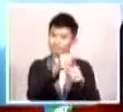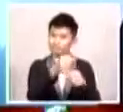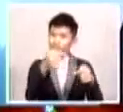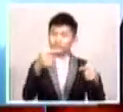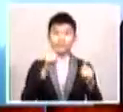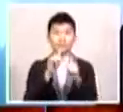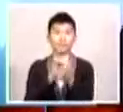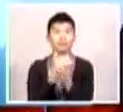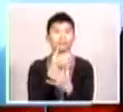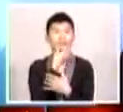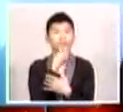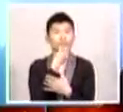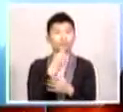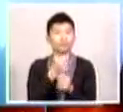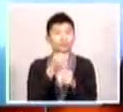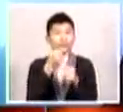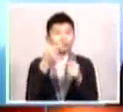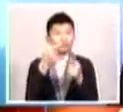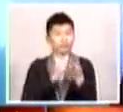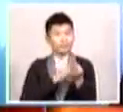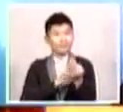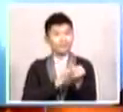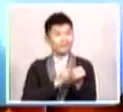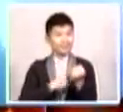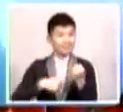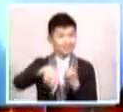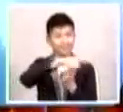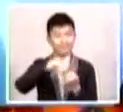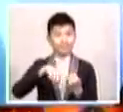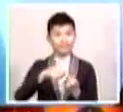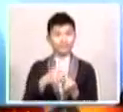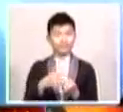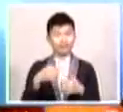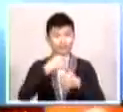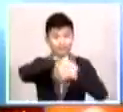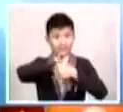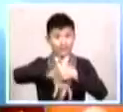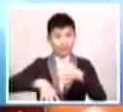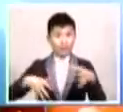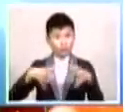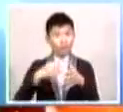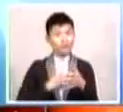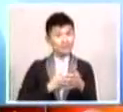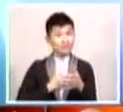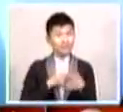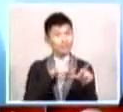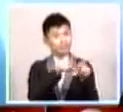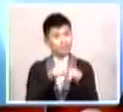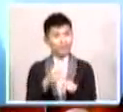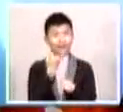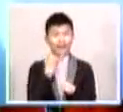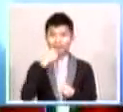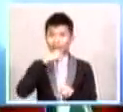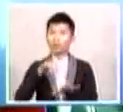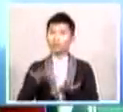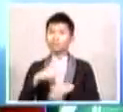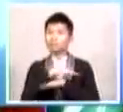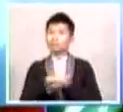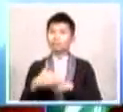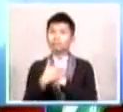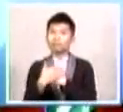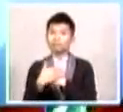民更加幸福的所有力量。所以只要谨守这个体制的共识和价值，确保台湾现状，就不会有